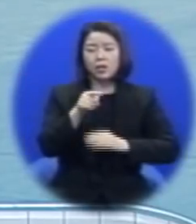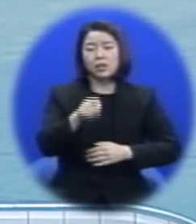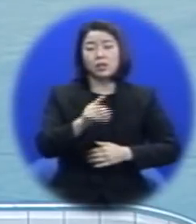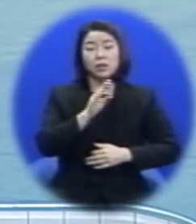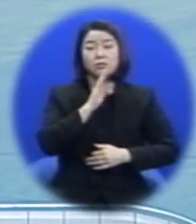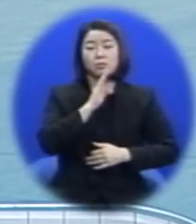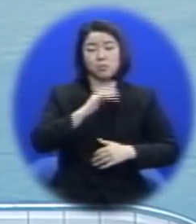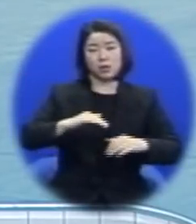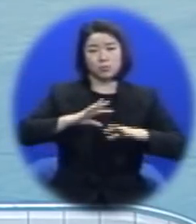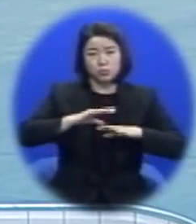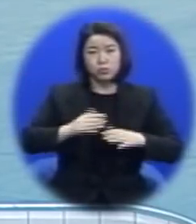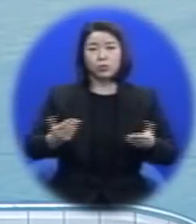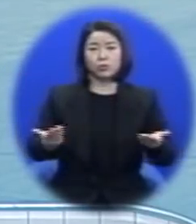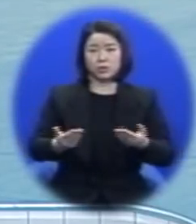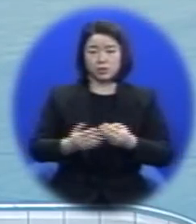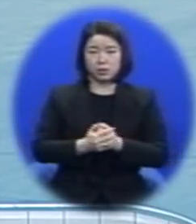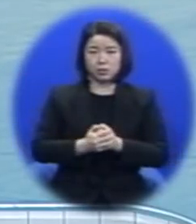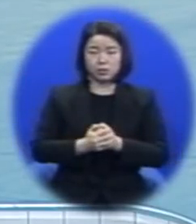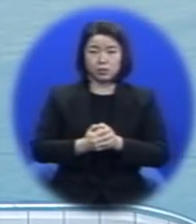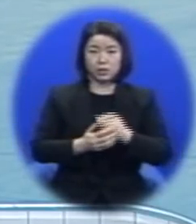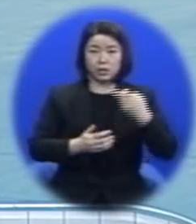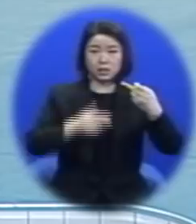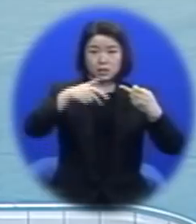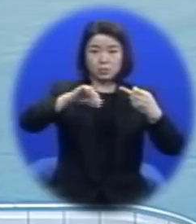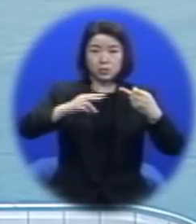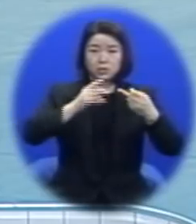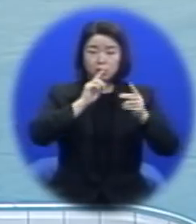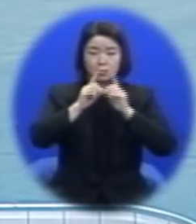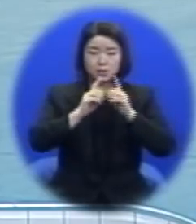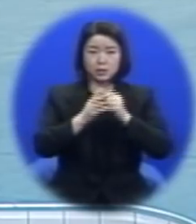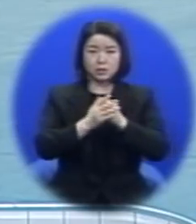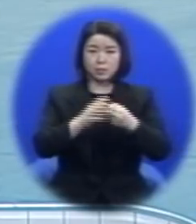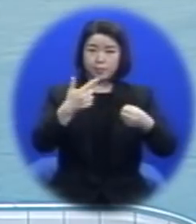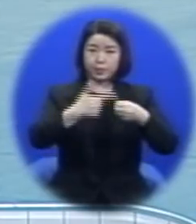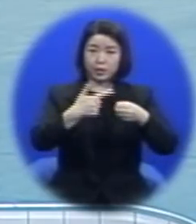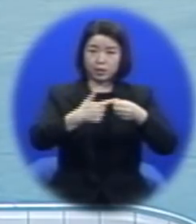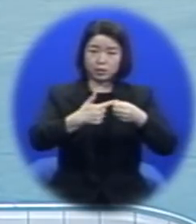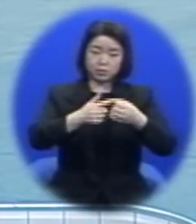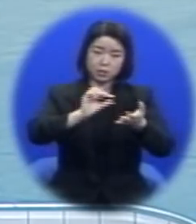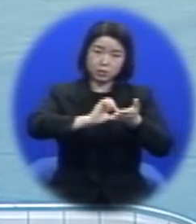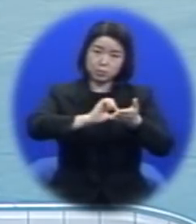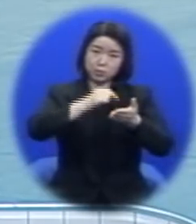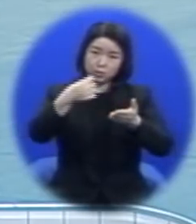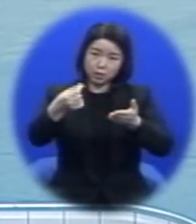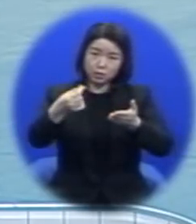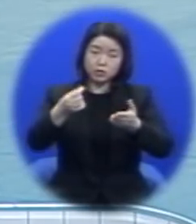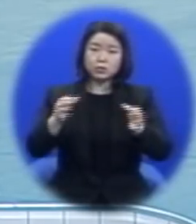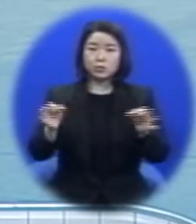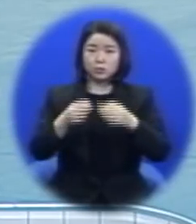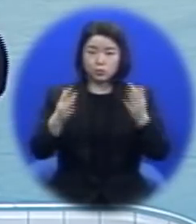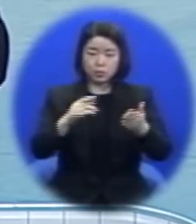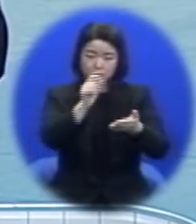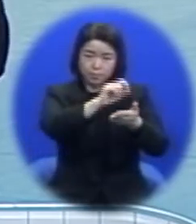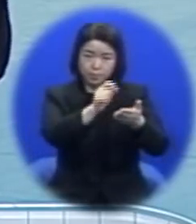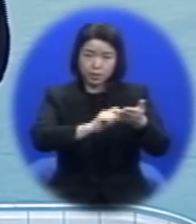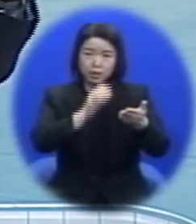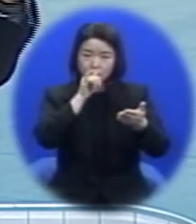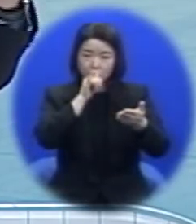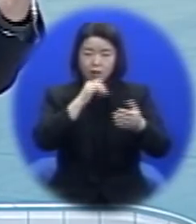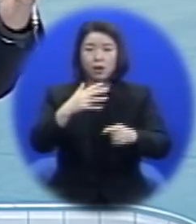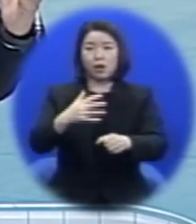것입니다. 12절 말씀에 여섯 번째 봉인이 떼어지는 순간이 기록되어져 있습니다.